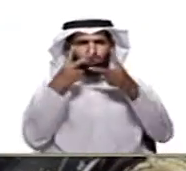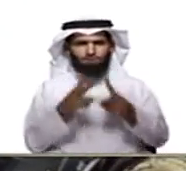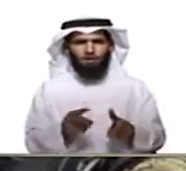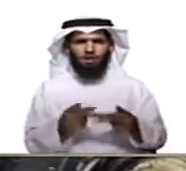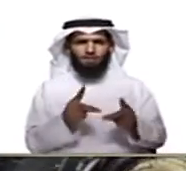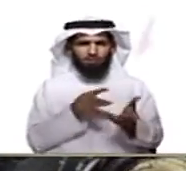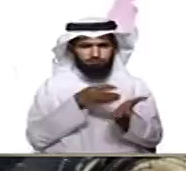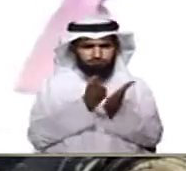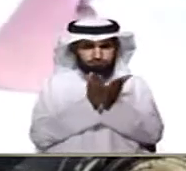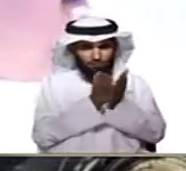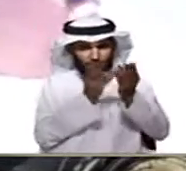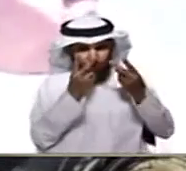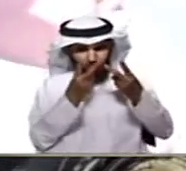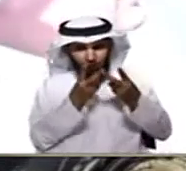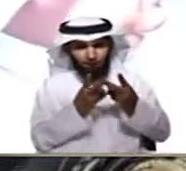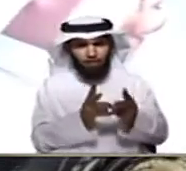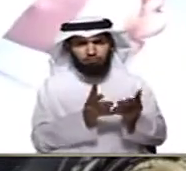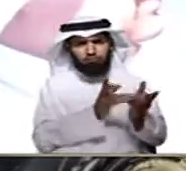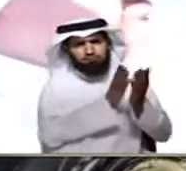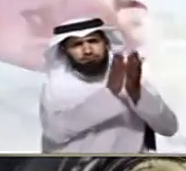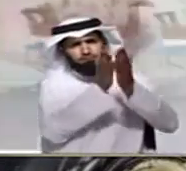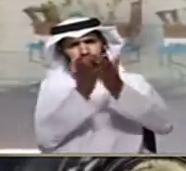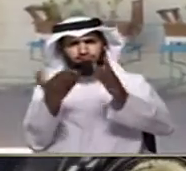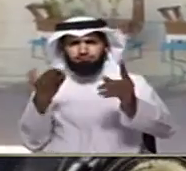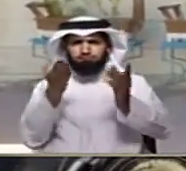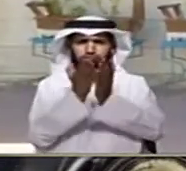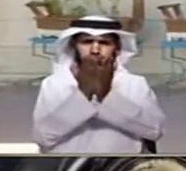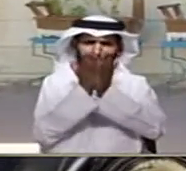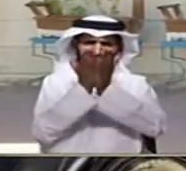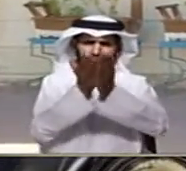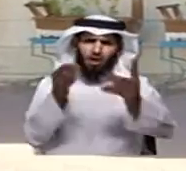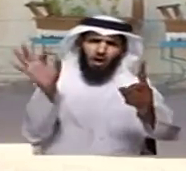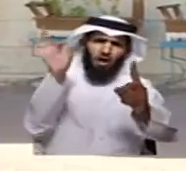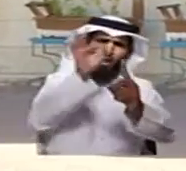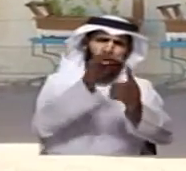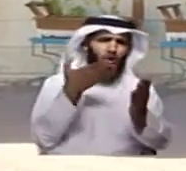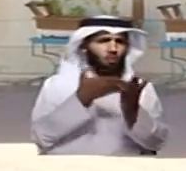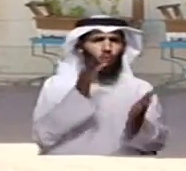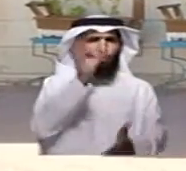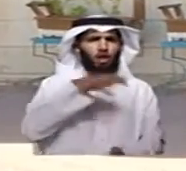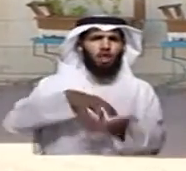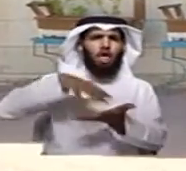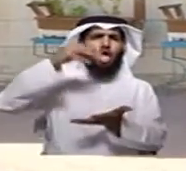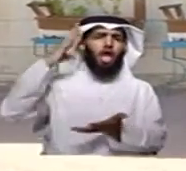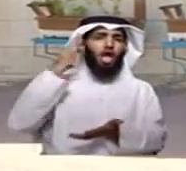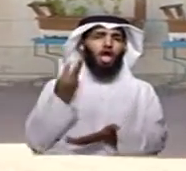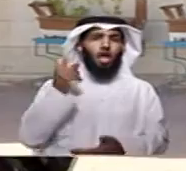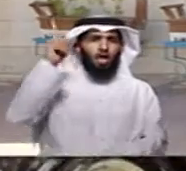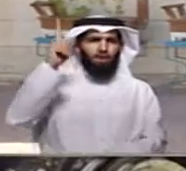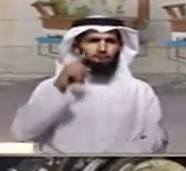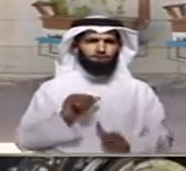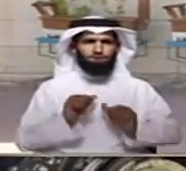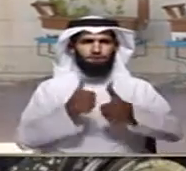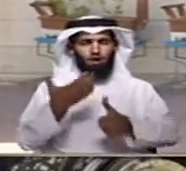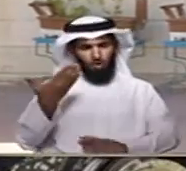إلى هيرات الغوص بمنطقة الخيران. يوم دشتهم للبحر إن شاء الله راح يطبقون كل اللي